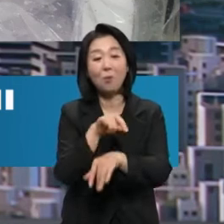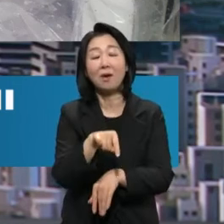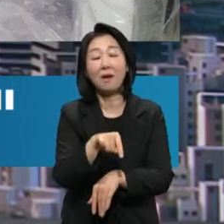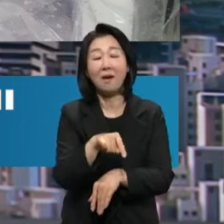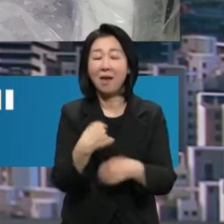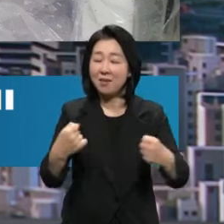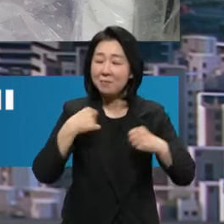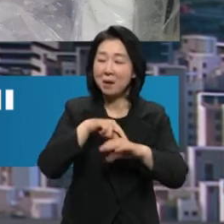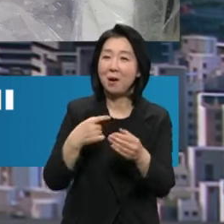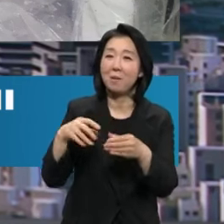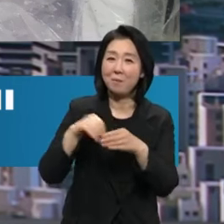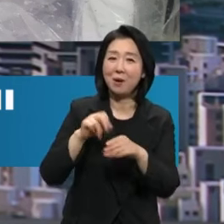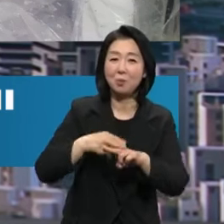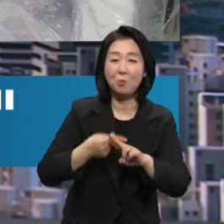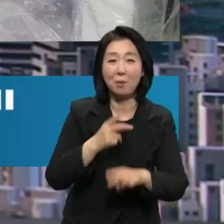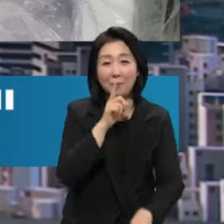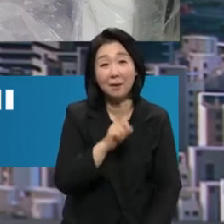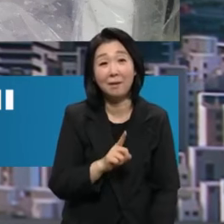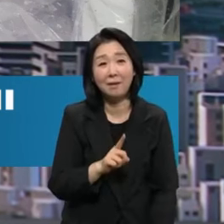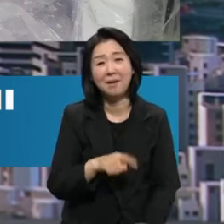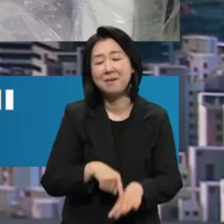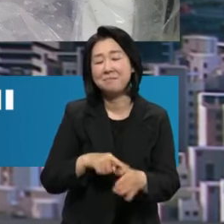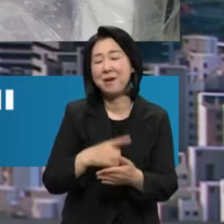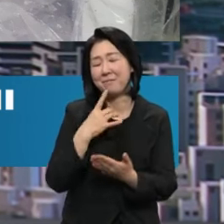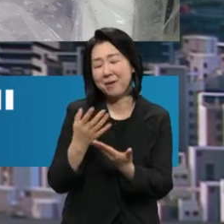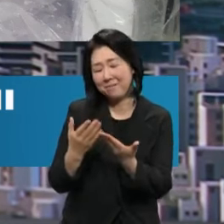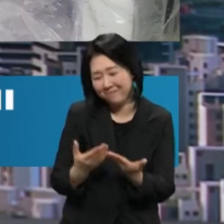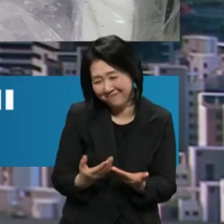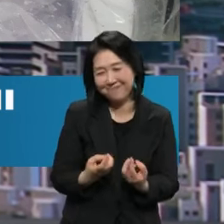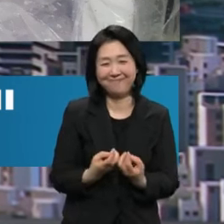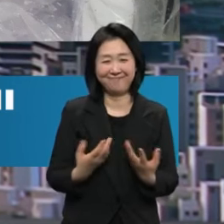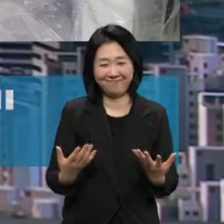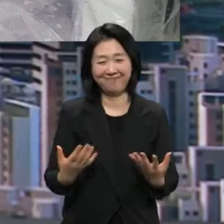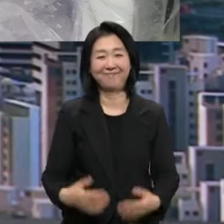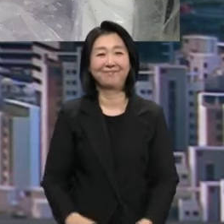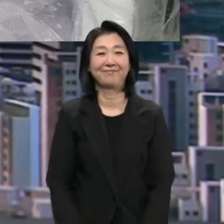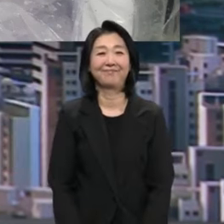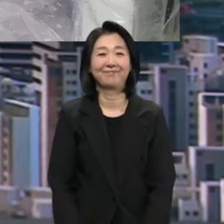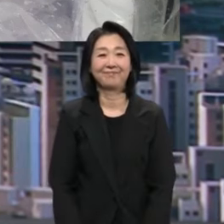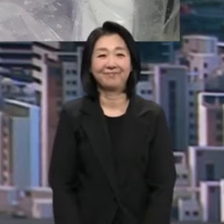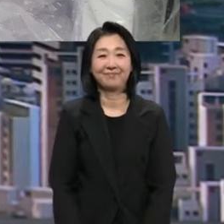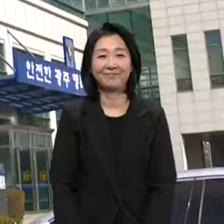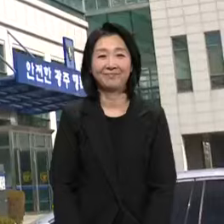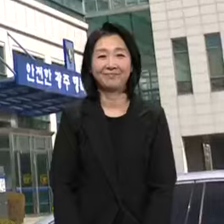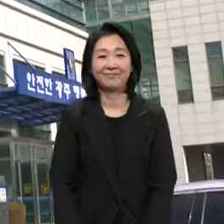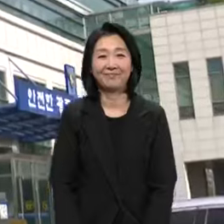힘내라는 마음을 담은 선물이었다는데 마음만 받을 수밖에 없었습니다. 정진명 기자입니다.